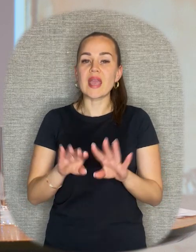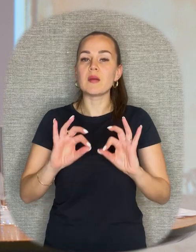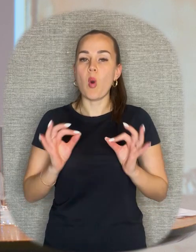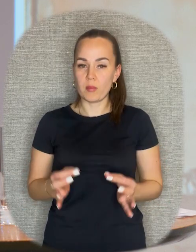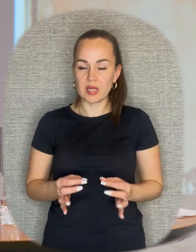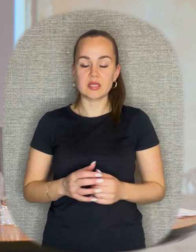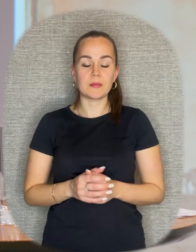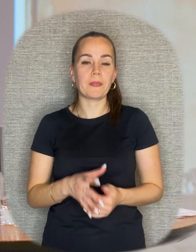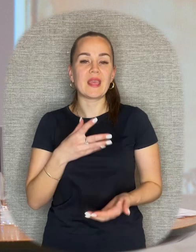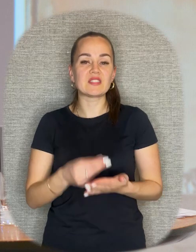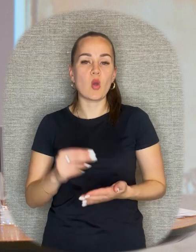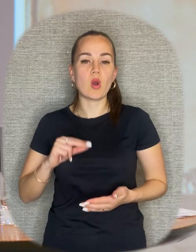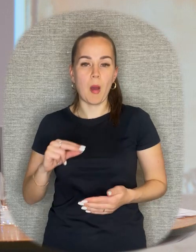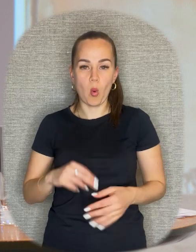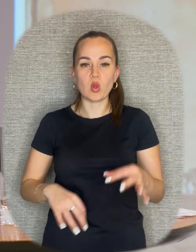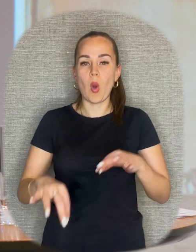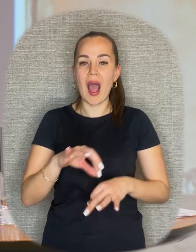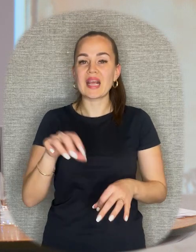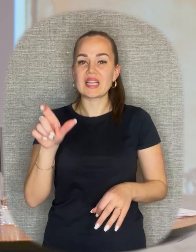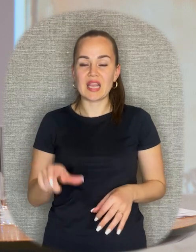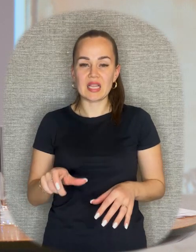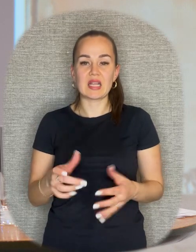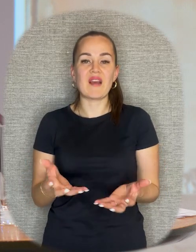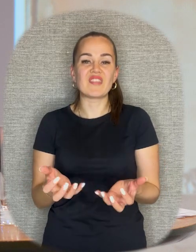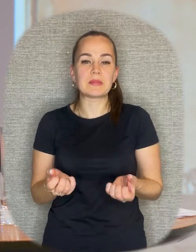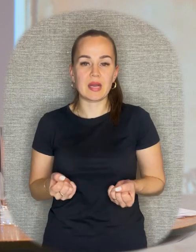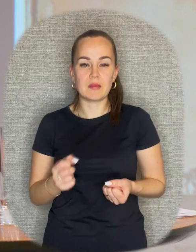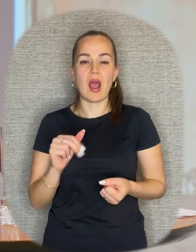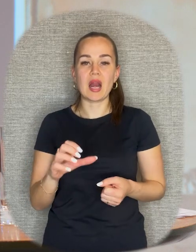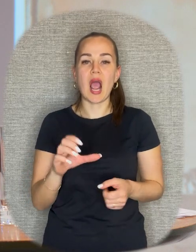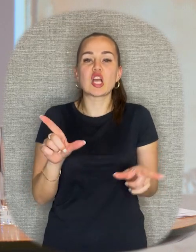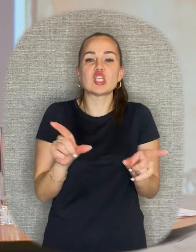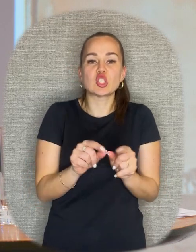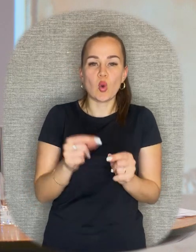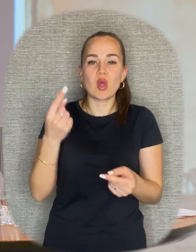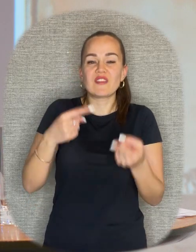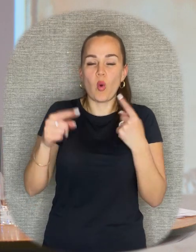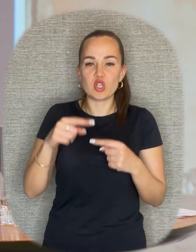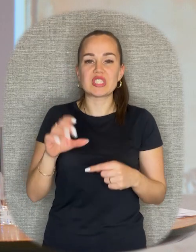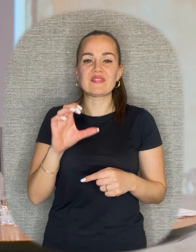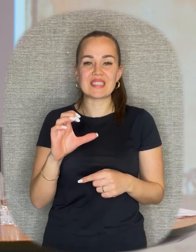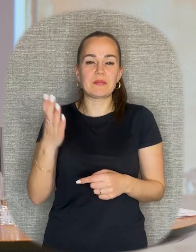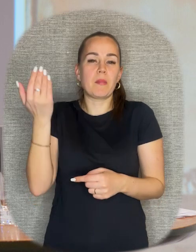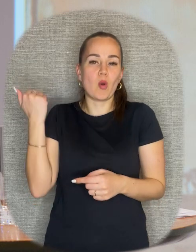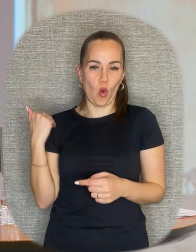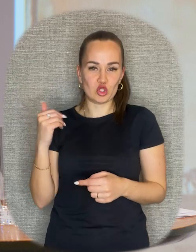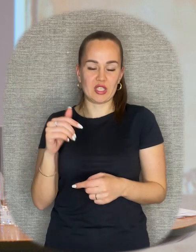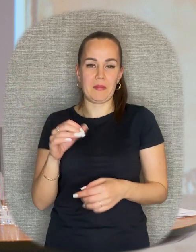люди таким образом свою работу архитекторы воспринимали как сотворчество с петербургскими